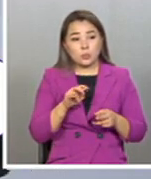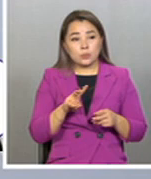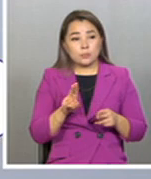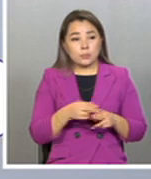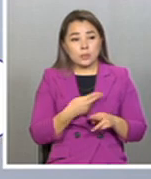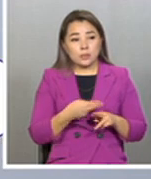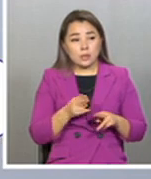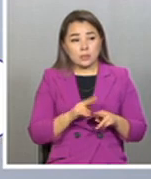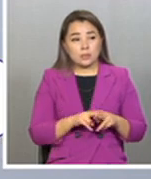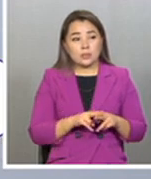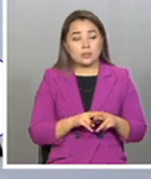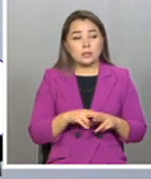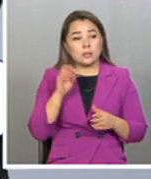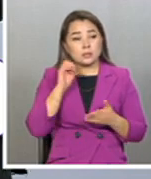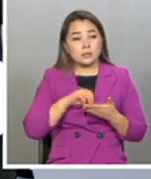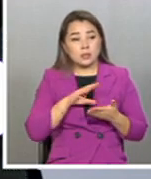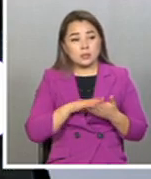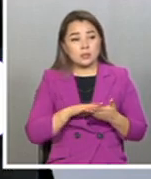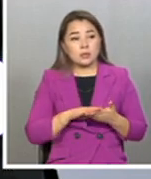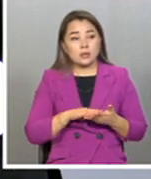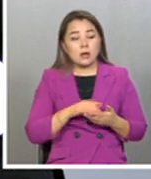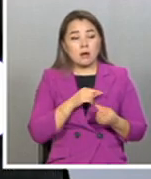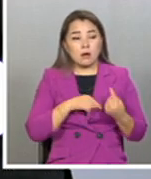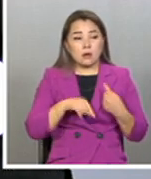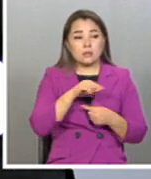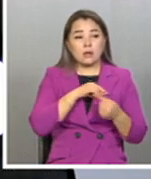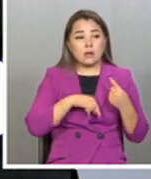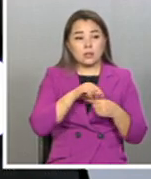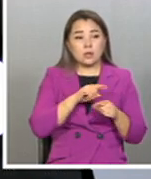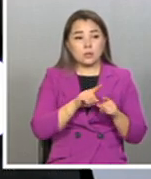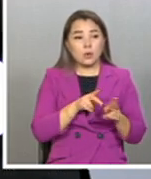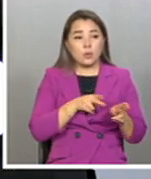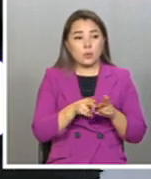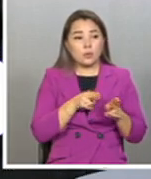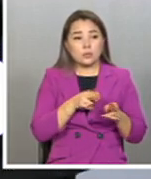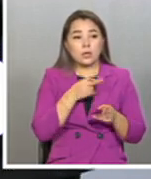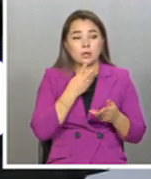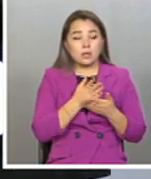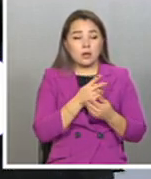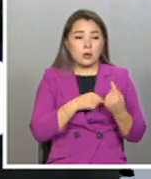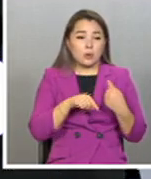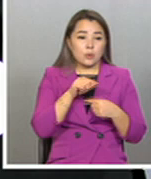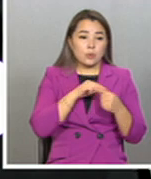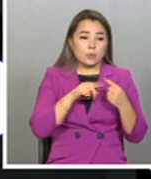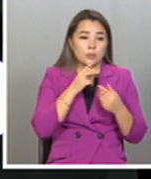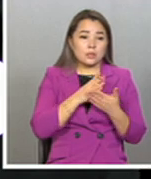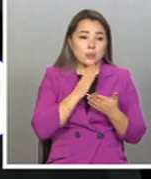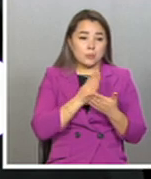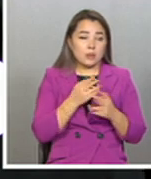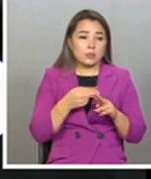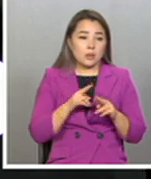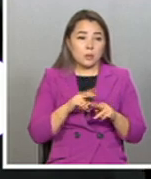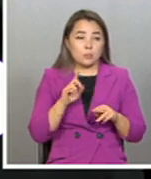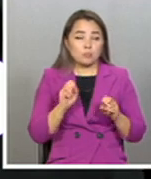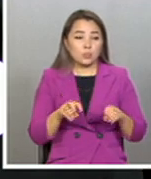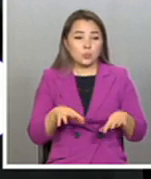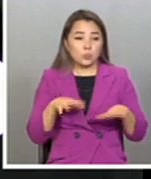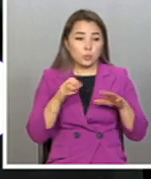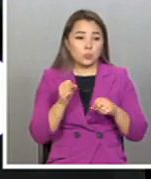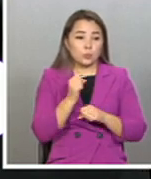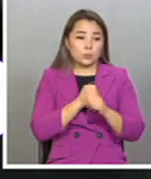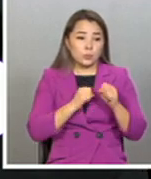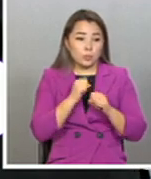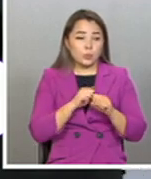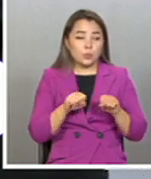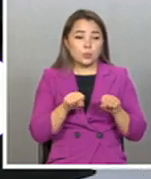индік біліксіз айнала алатын қозғалтқыш болып табылады. Енді мен сіздерді жалпы бу турбинасымен таныстыра кететін болсам,